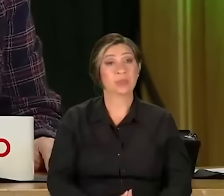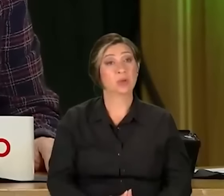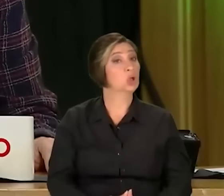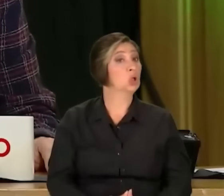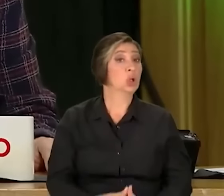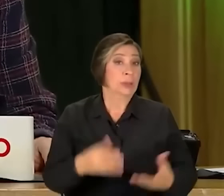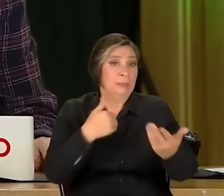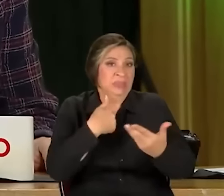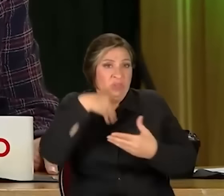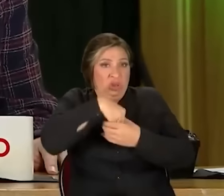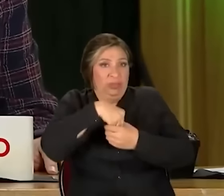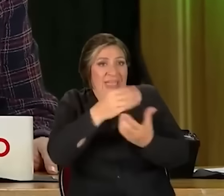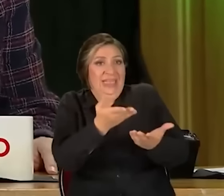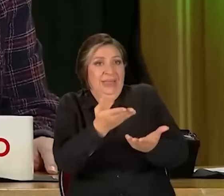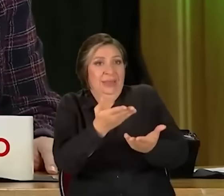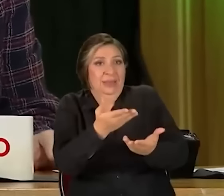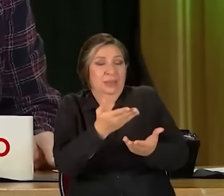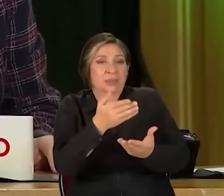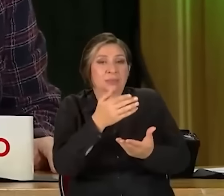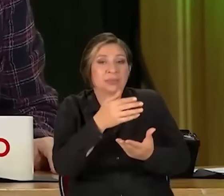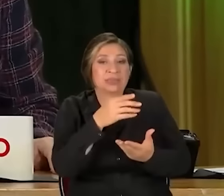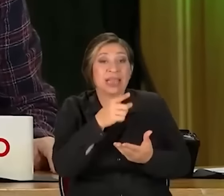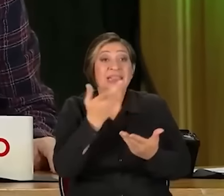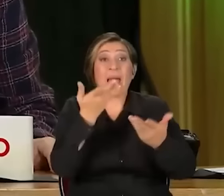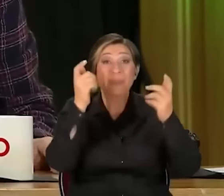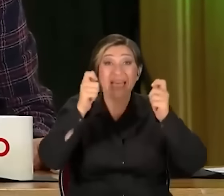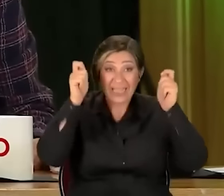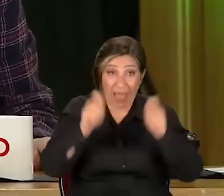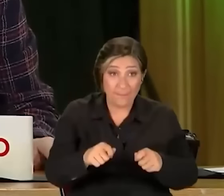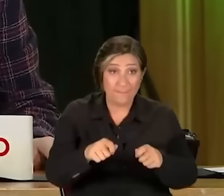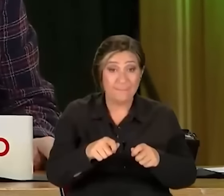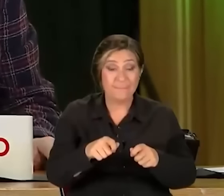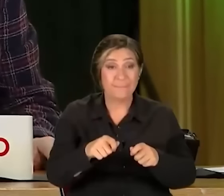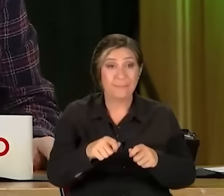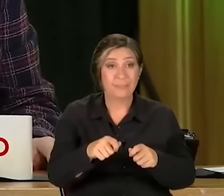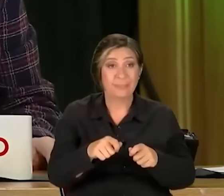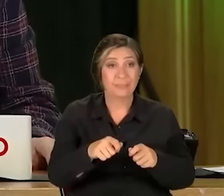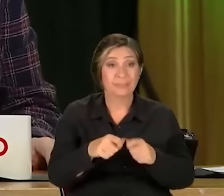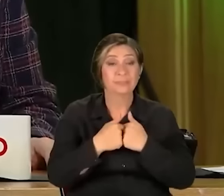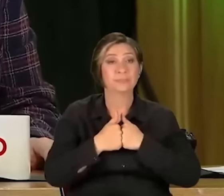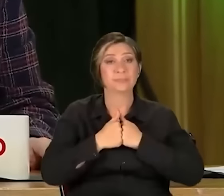Çünkü bizdensin yani ve bu... Ya şöyle bir şey, sen ne yaparsan yap...